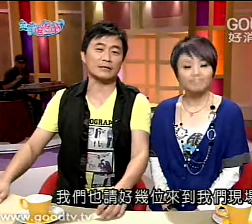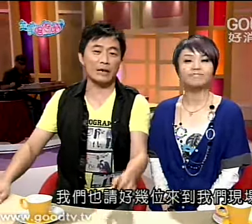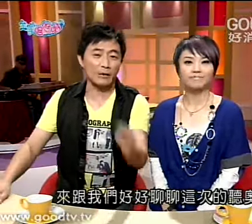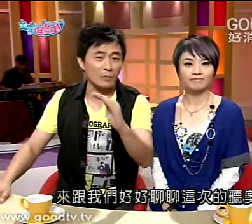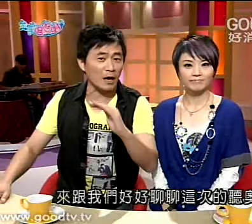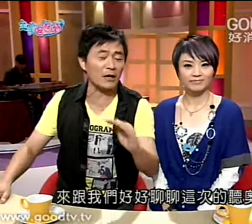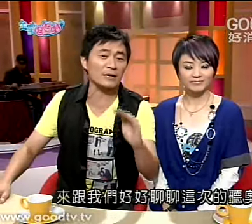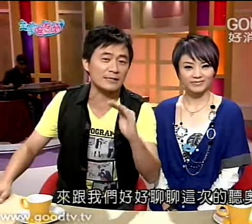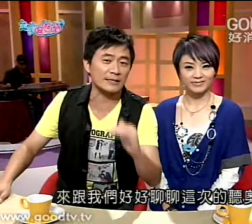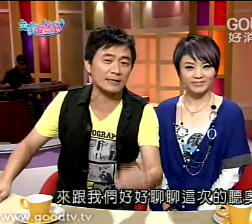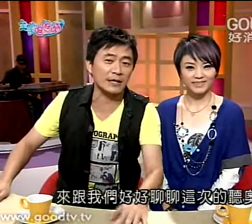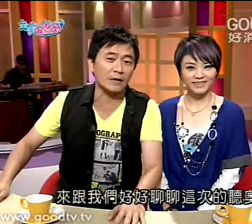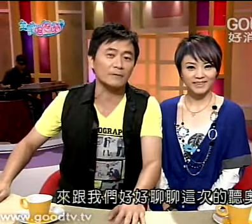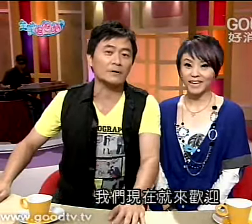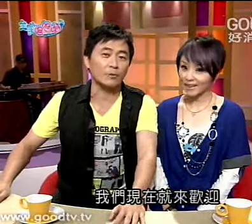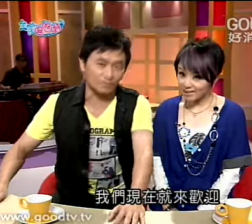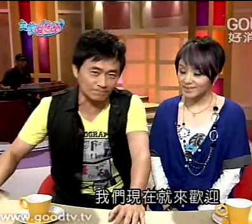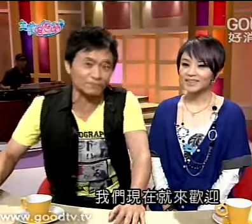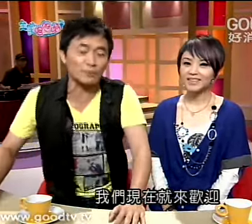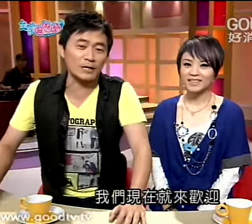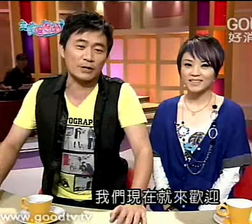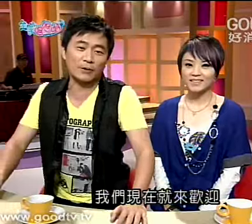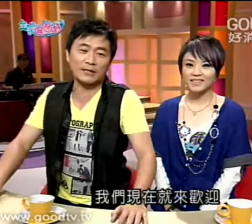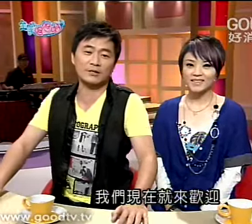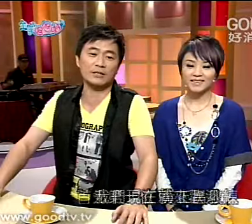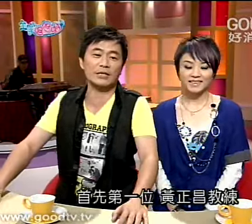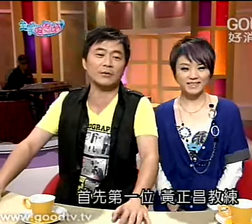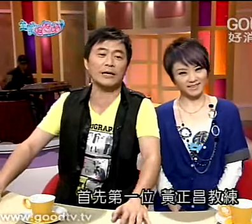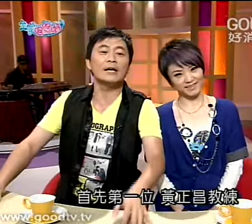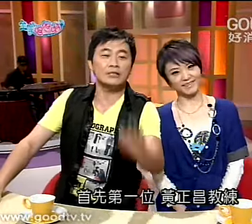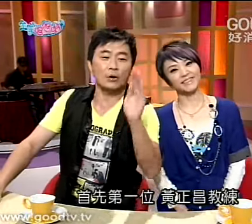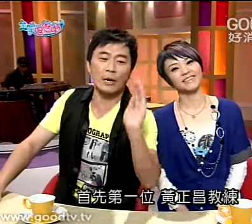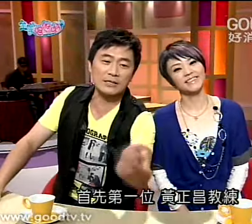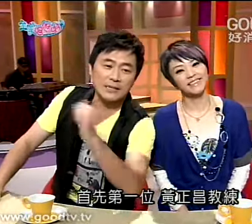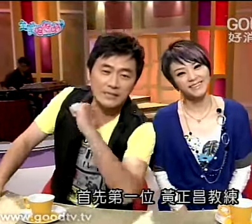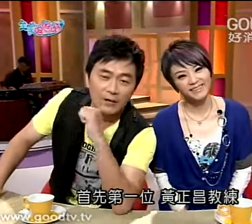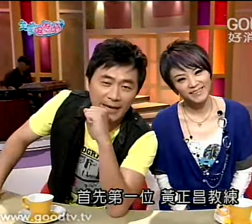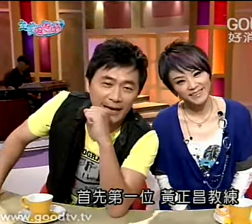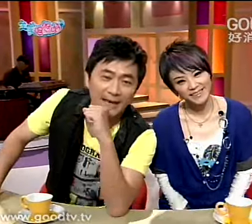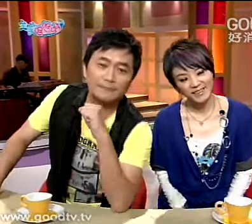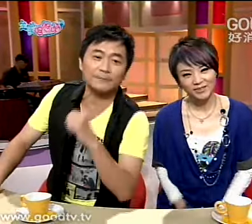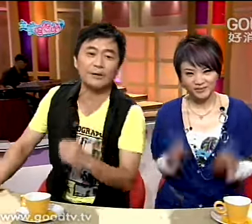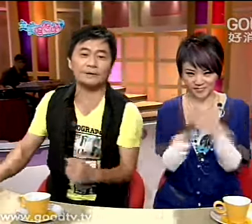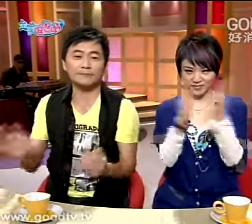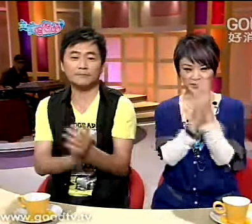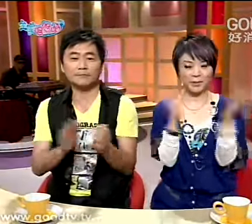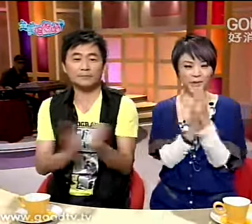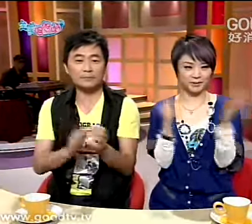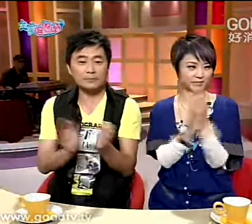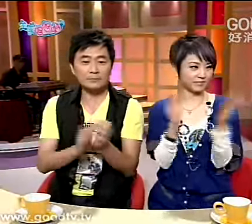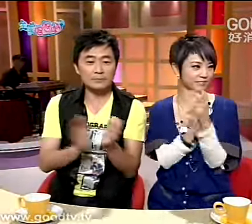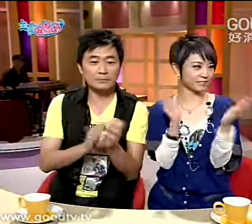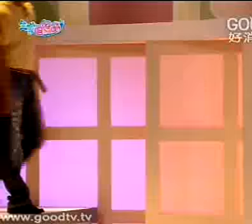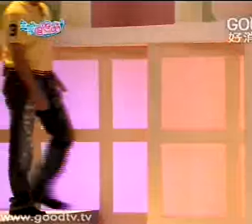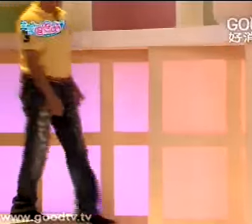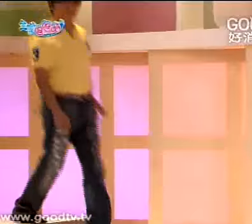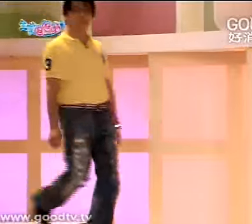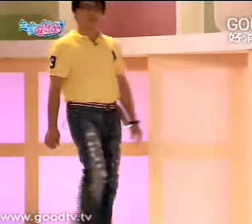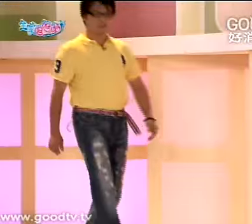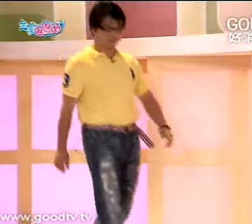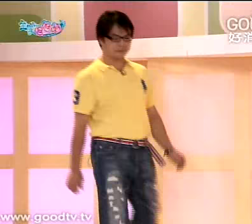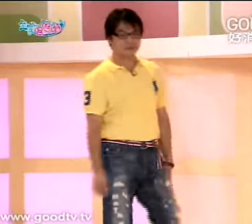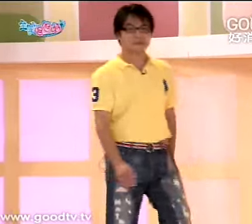到我们现场，来跟我们好好聊聊这次的听奥。我们现在就来欢迎，首先第一位就黄正昌教练，欢迎。